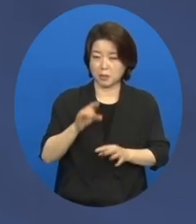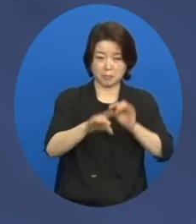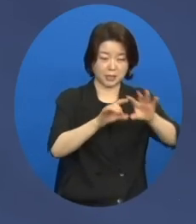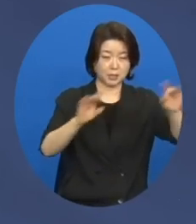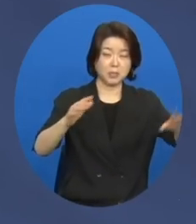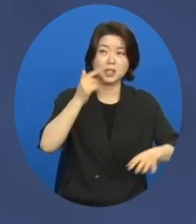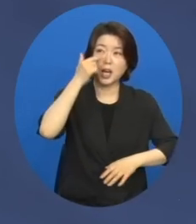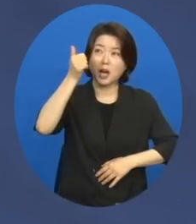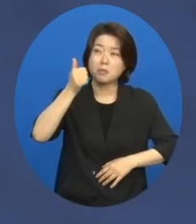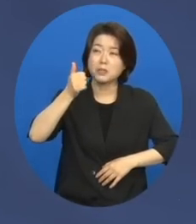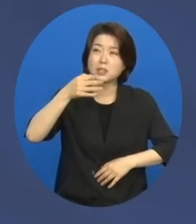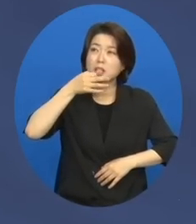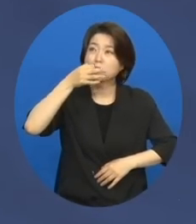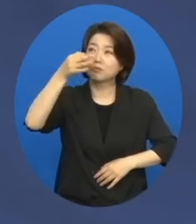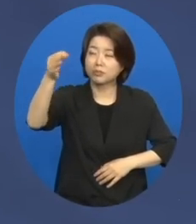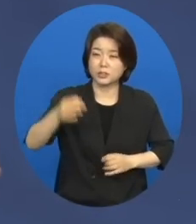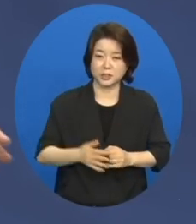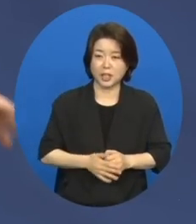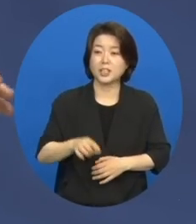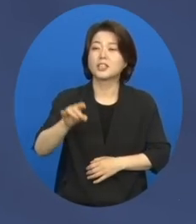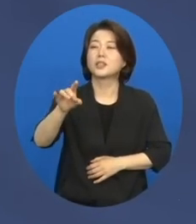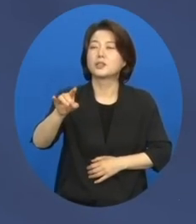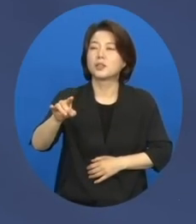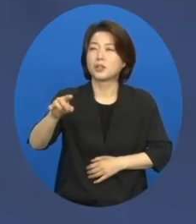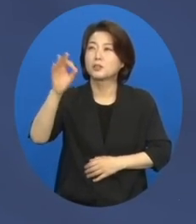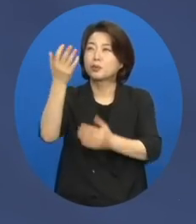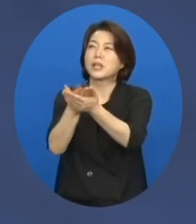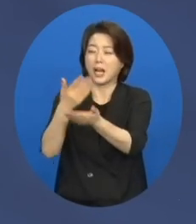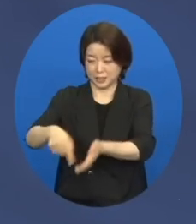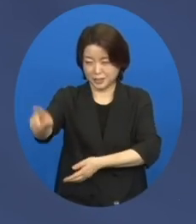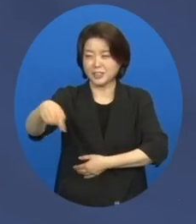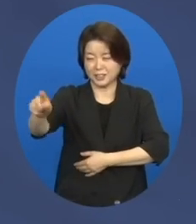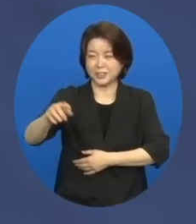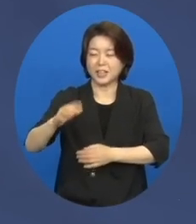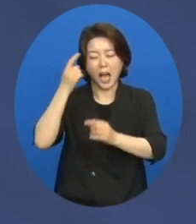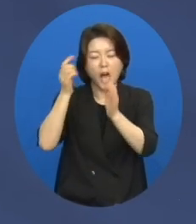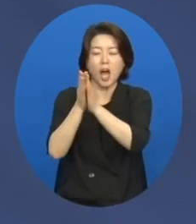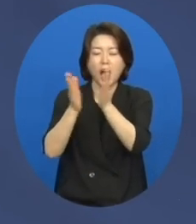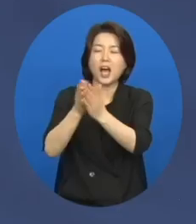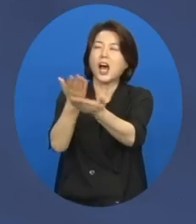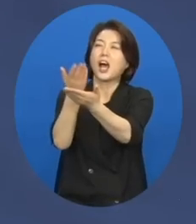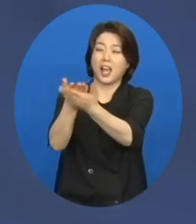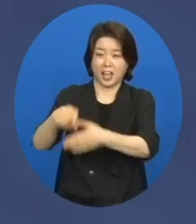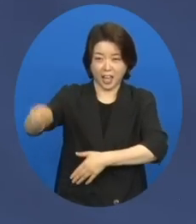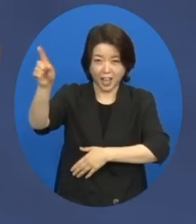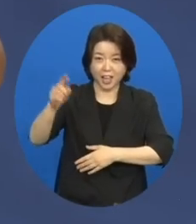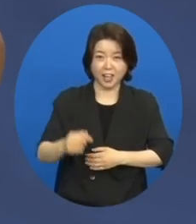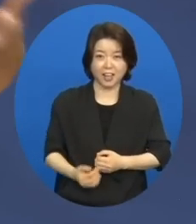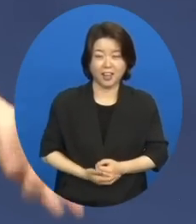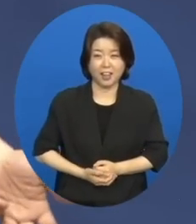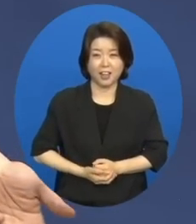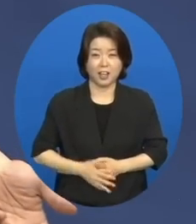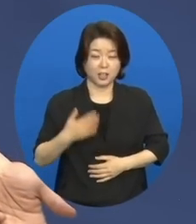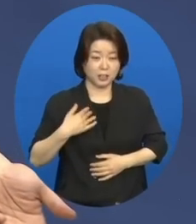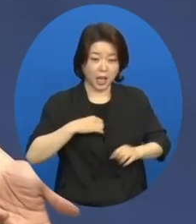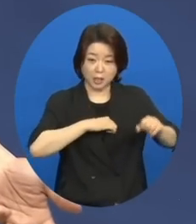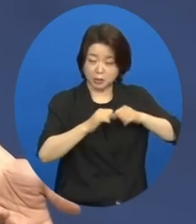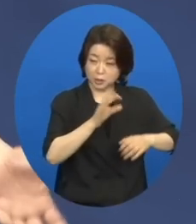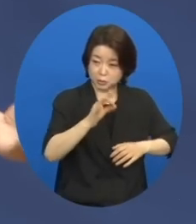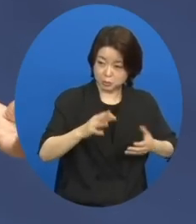부르니까 각자 타 쓰자 그렇게 하고 아야 우리 사역비는 저희는 응답받고 가면 나머지 가족들은 몇 개월